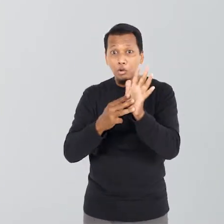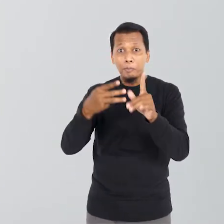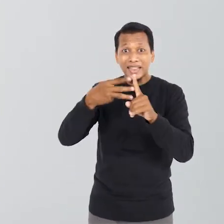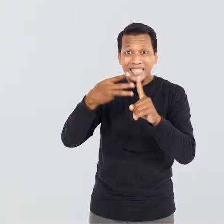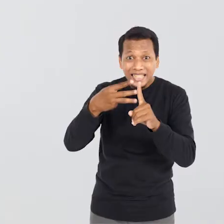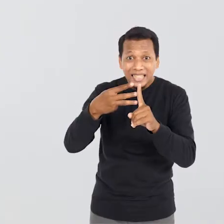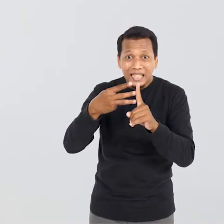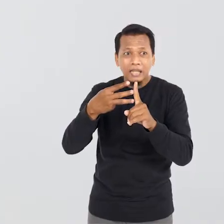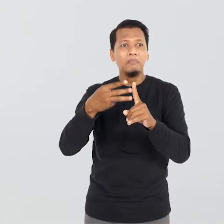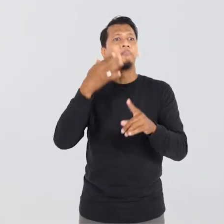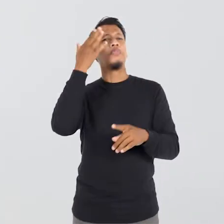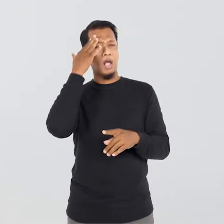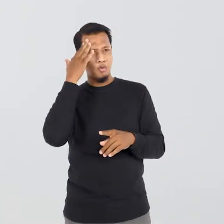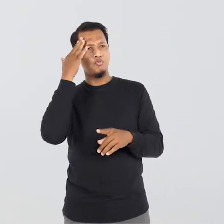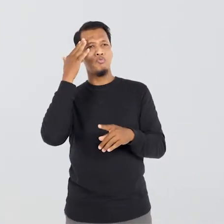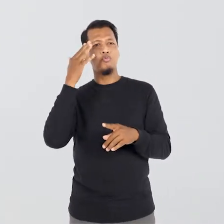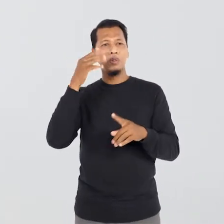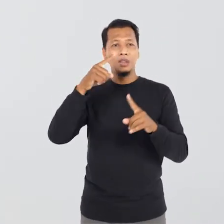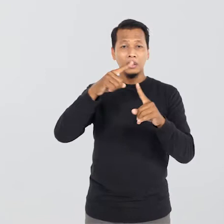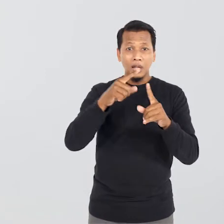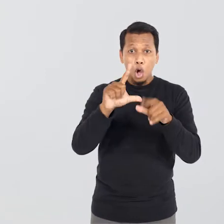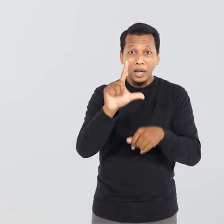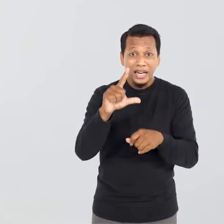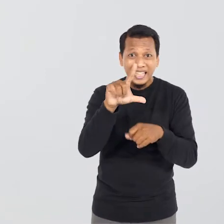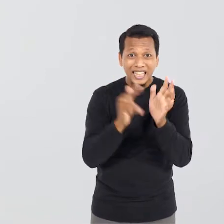Meru Betiri tahu gue. Taman Nasional Lore Lindu.